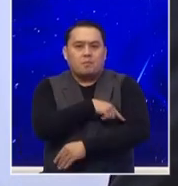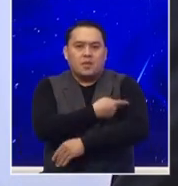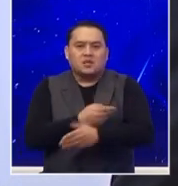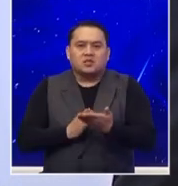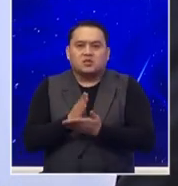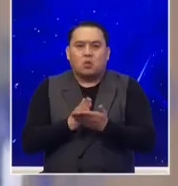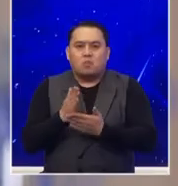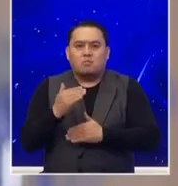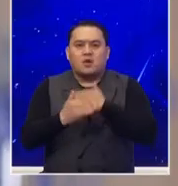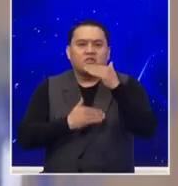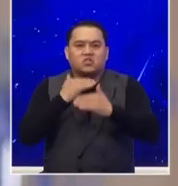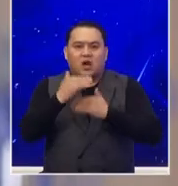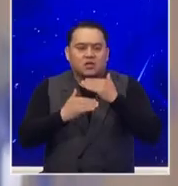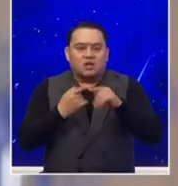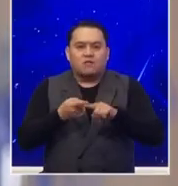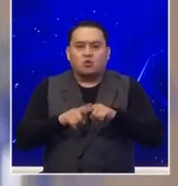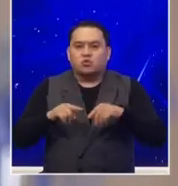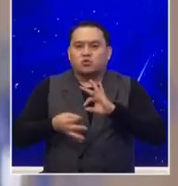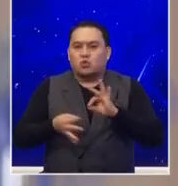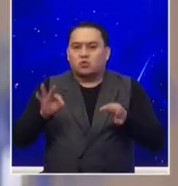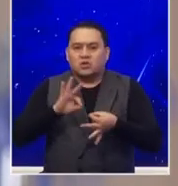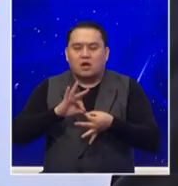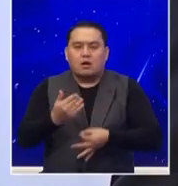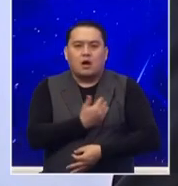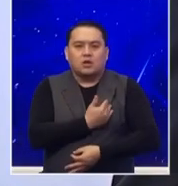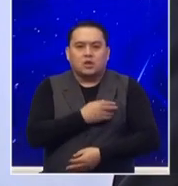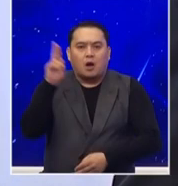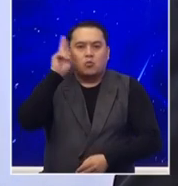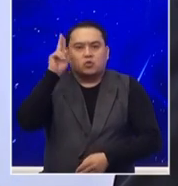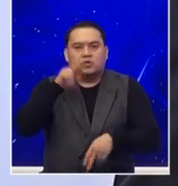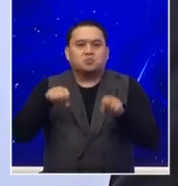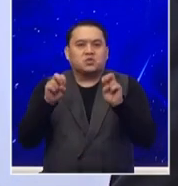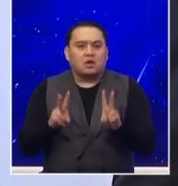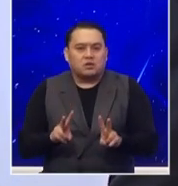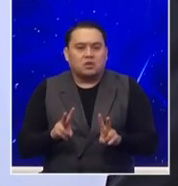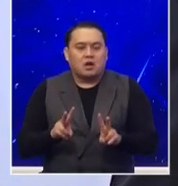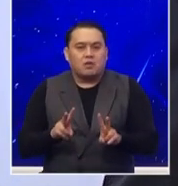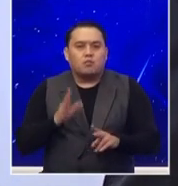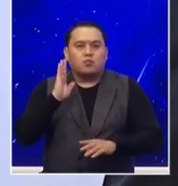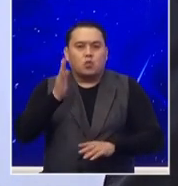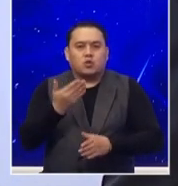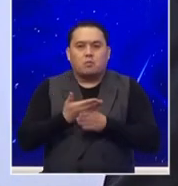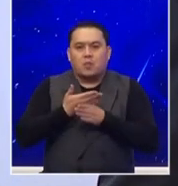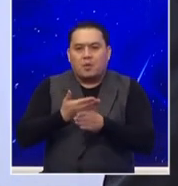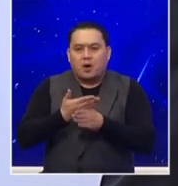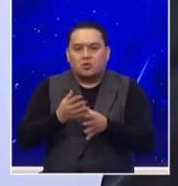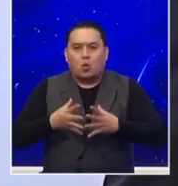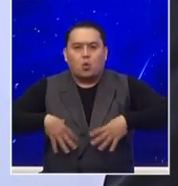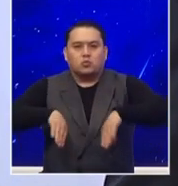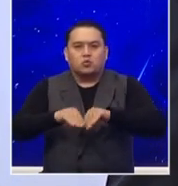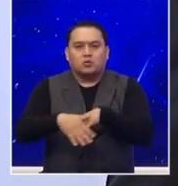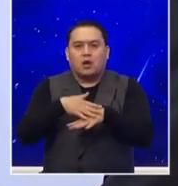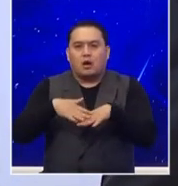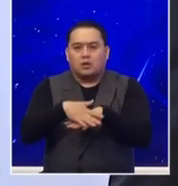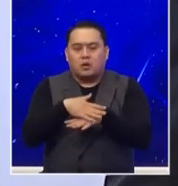медработников повышается. Ну, несмотря на вот эти все трудности, хотят обучаться этой специальности, чтобы в дальнейшем помогать нашему